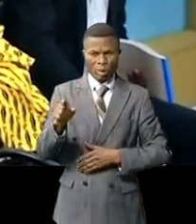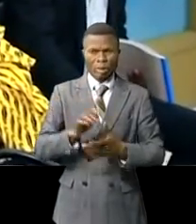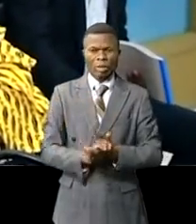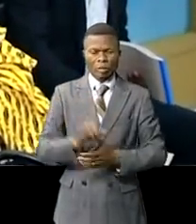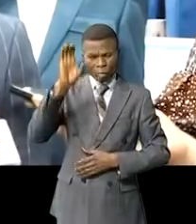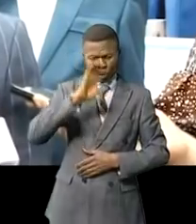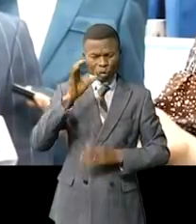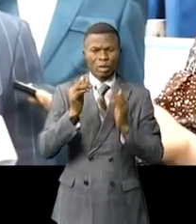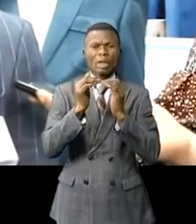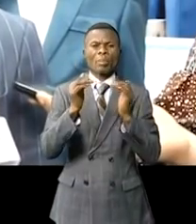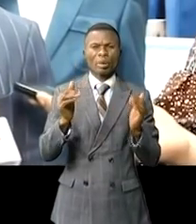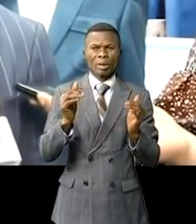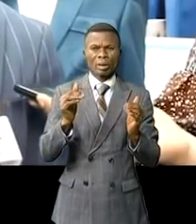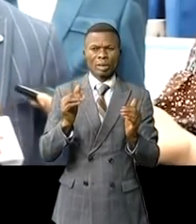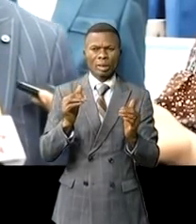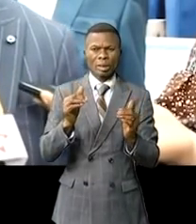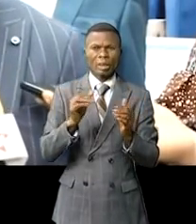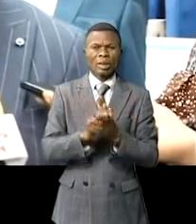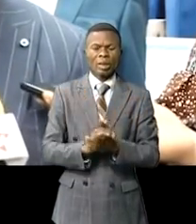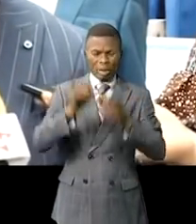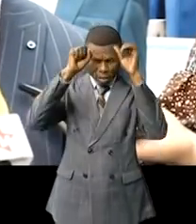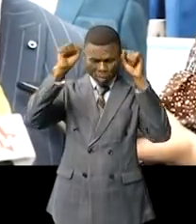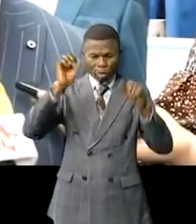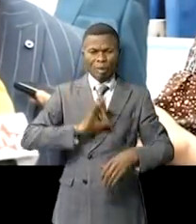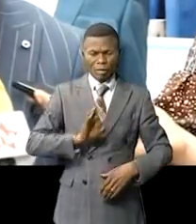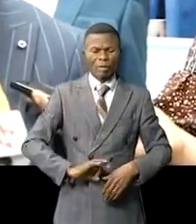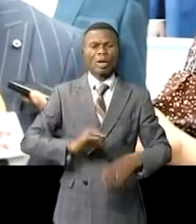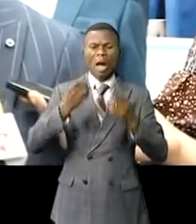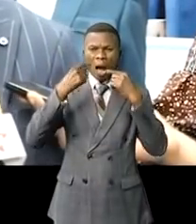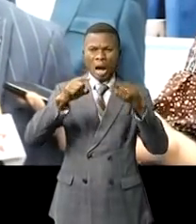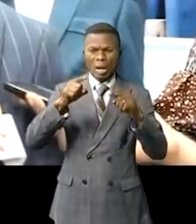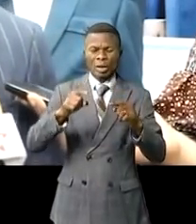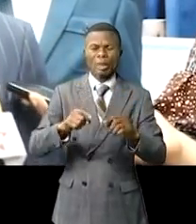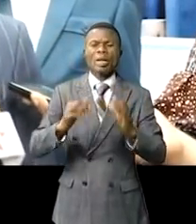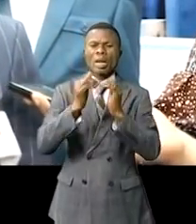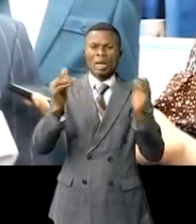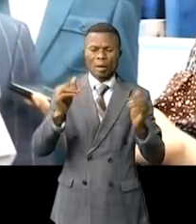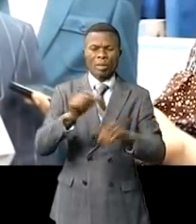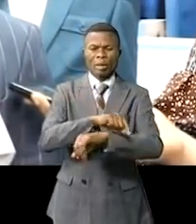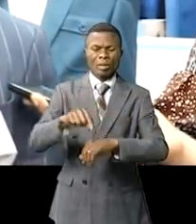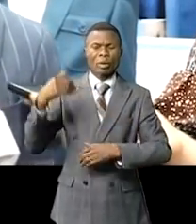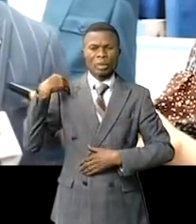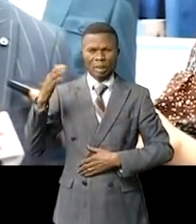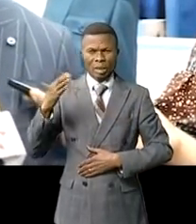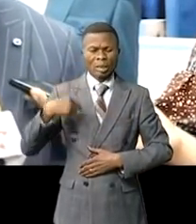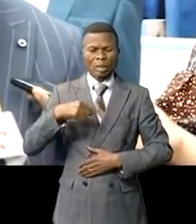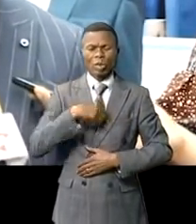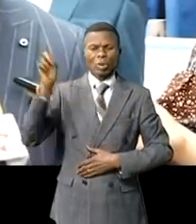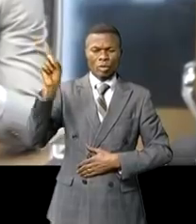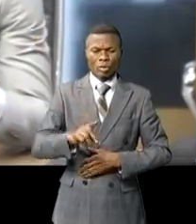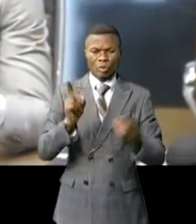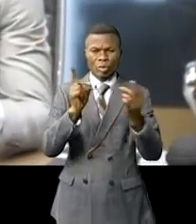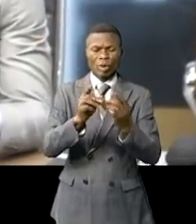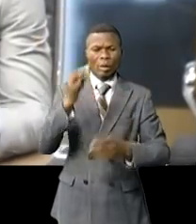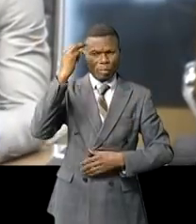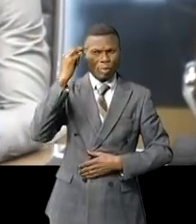chercher la paix, car prenez les prédats de la République et la stabilité des institutions, nous étions venus voir les